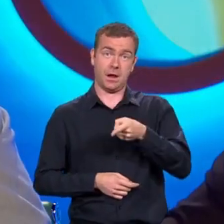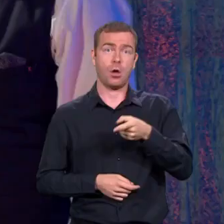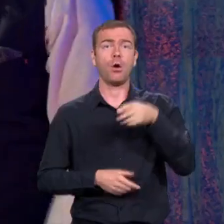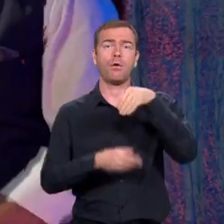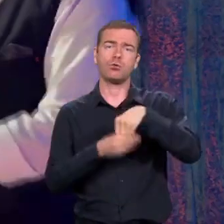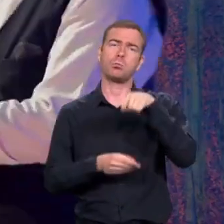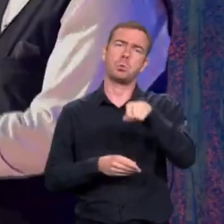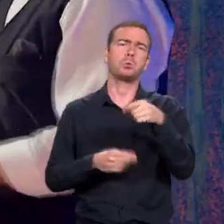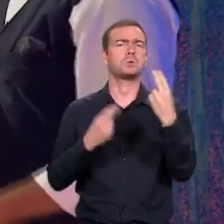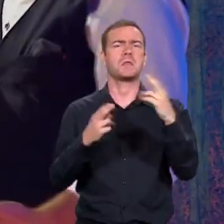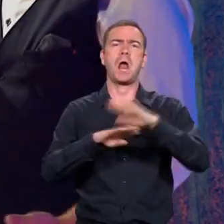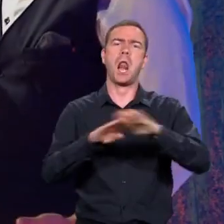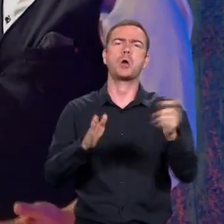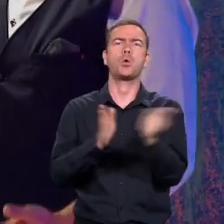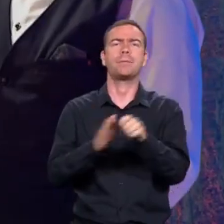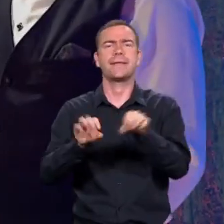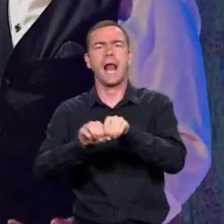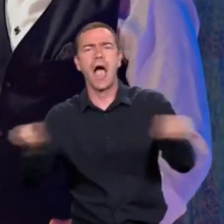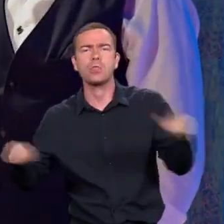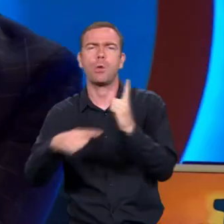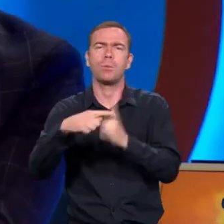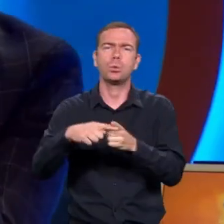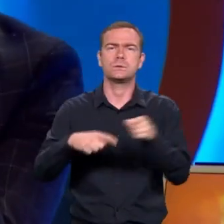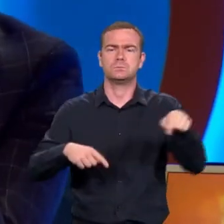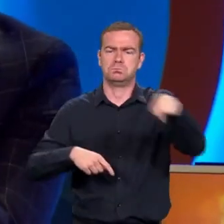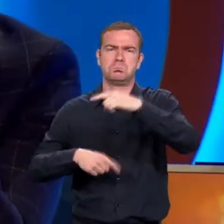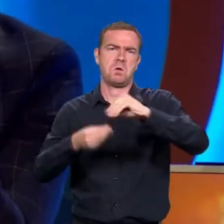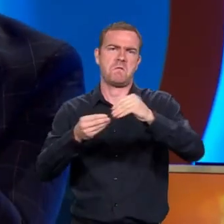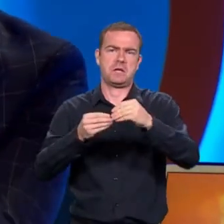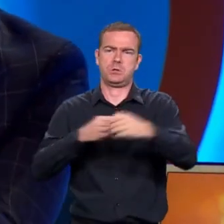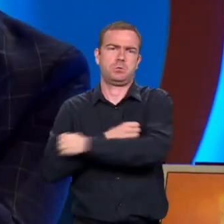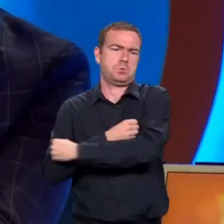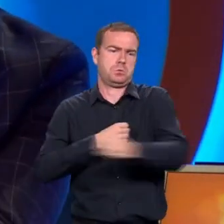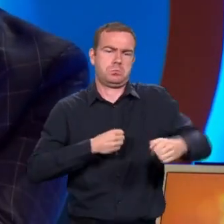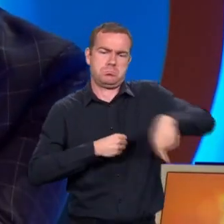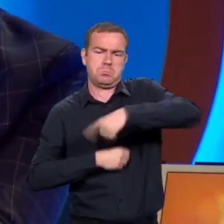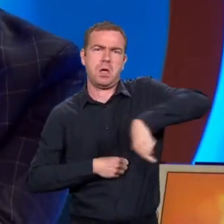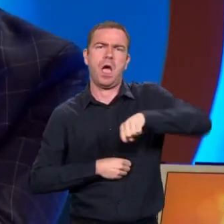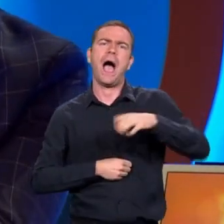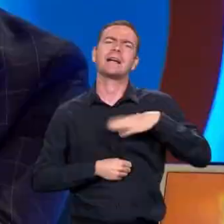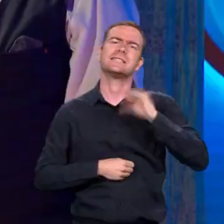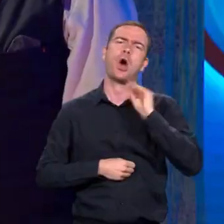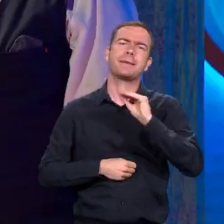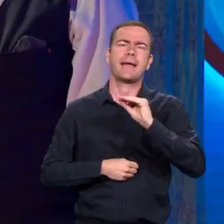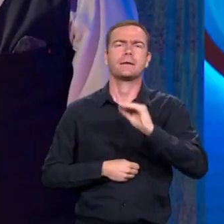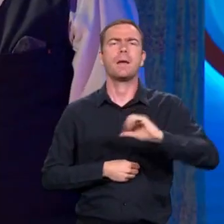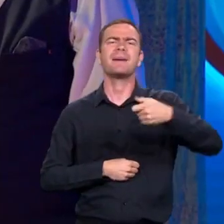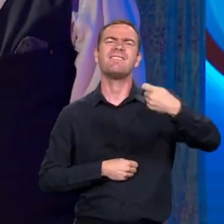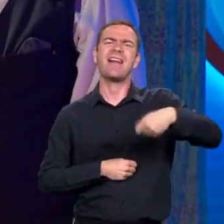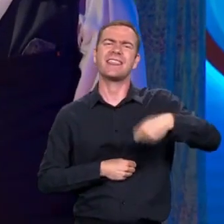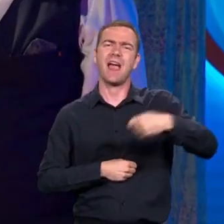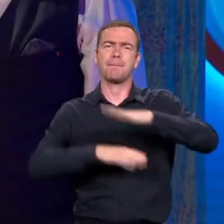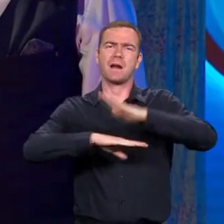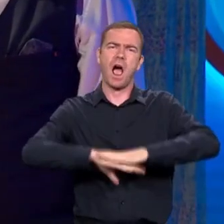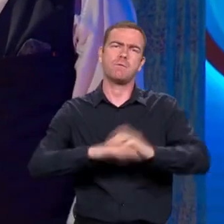vlastně stálo akorát nákup toho provazu, toho rámu a látky. A to už vymyslíte. A nejdražší licencia za kouzlo? Co máme my, to nevím,